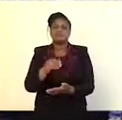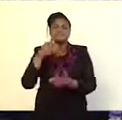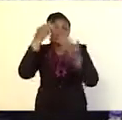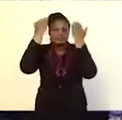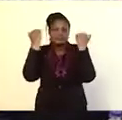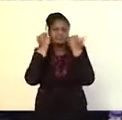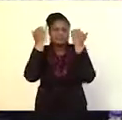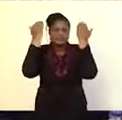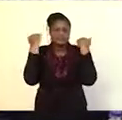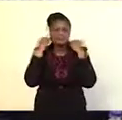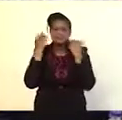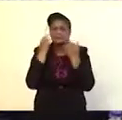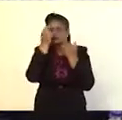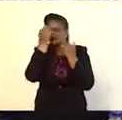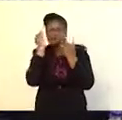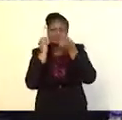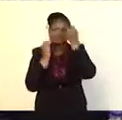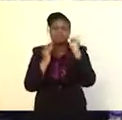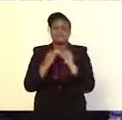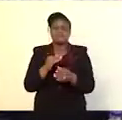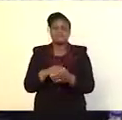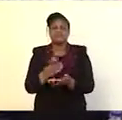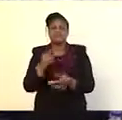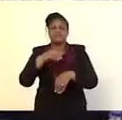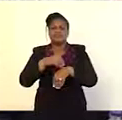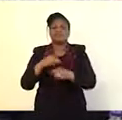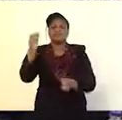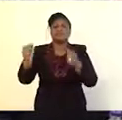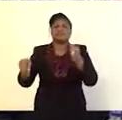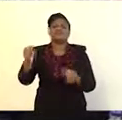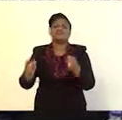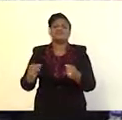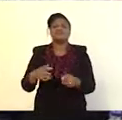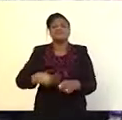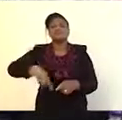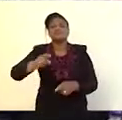baba nemudzipa nyota vachimhanya mwana wopa stubu munei muchiti muri kuenda kupi